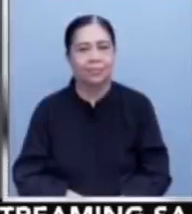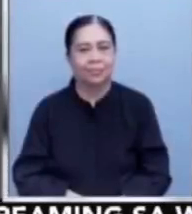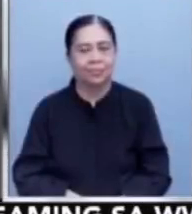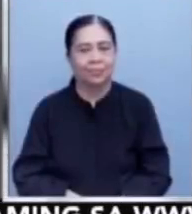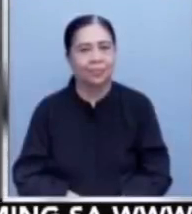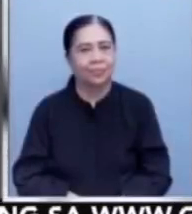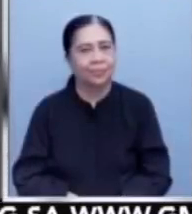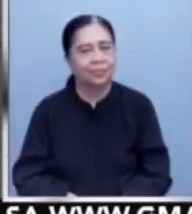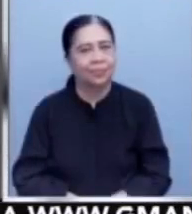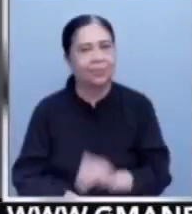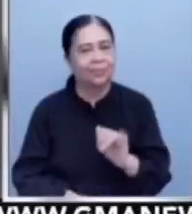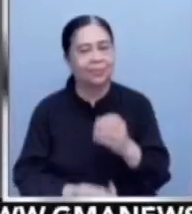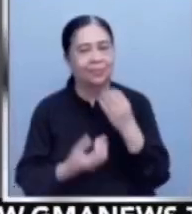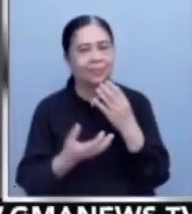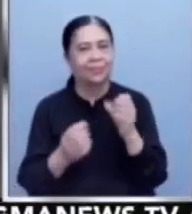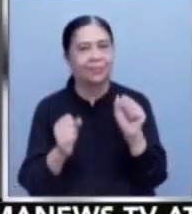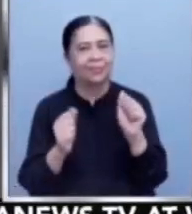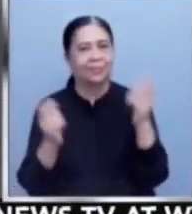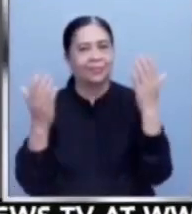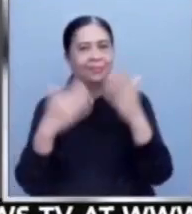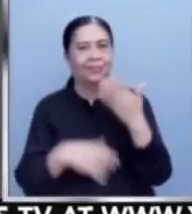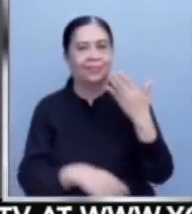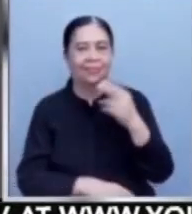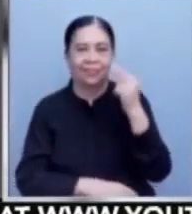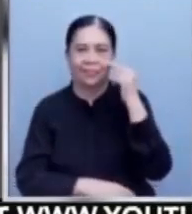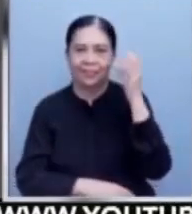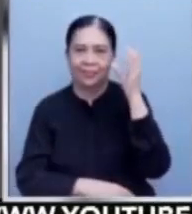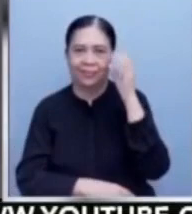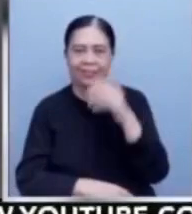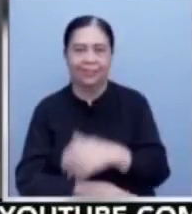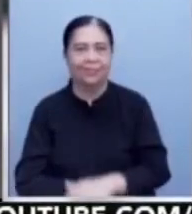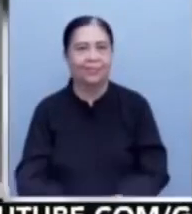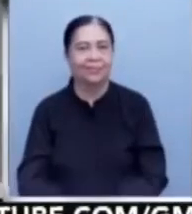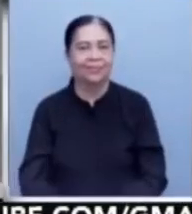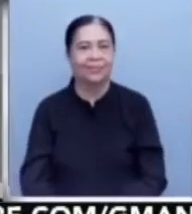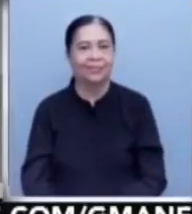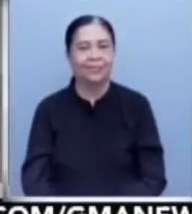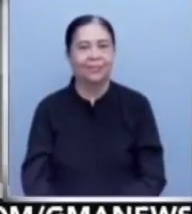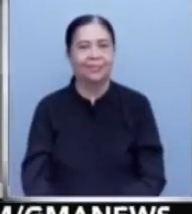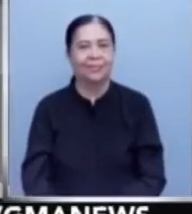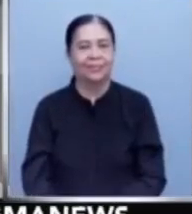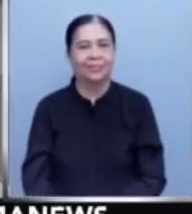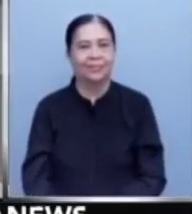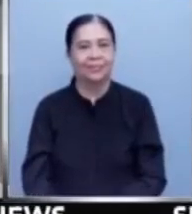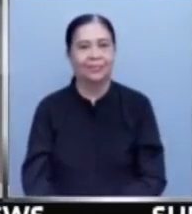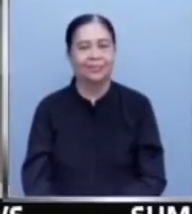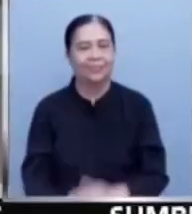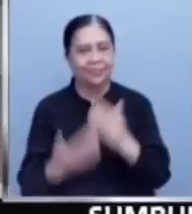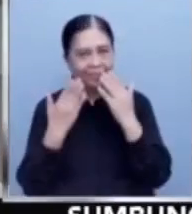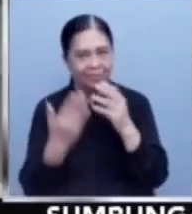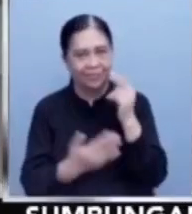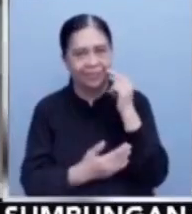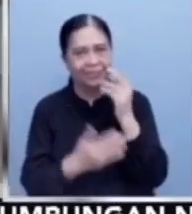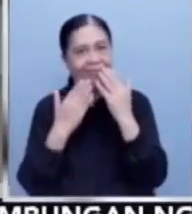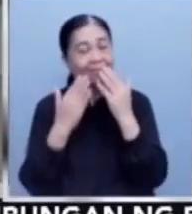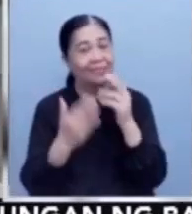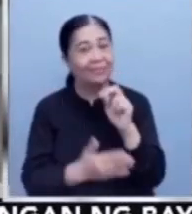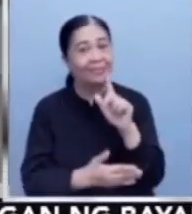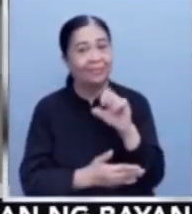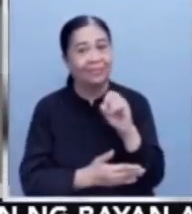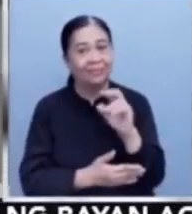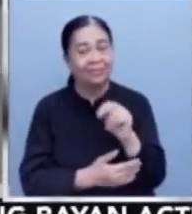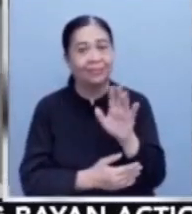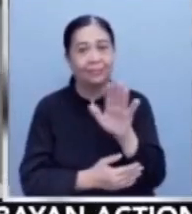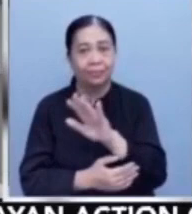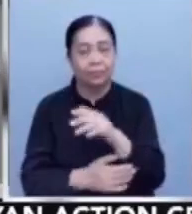And that's my chika this Saturday night. Ako po si Nelson Canlas. Pia Ivan? Thank you, Nelson. Salamat, Nelson. Makapuso